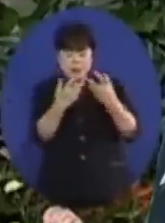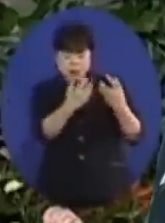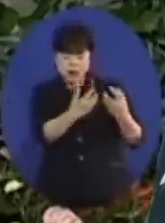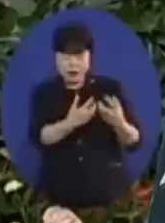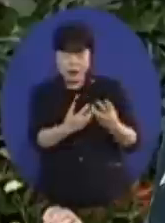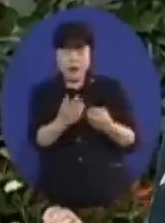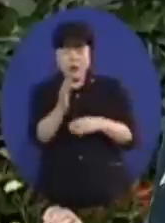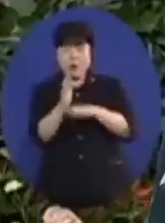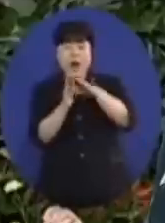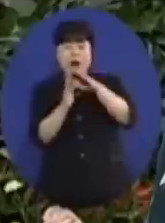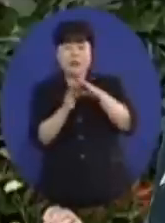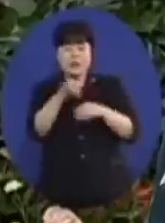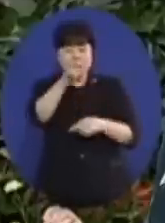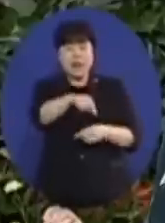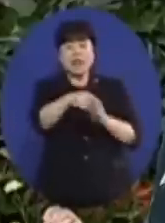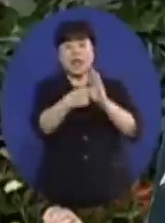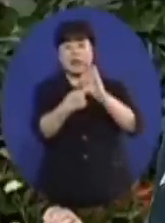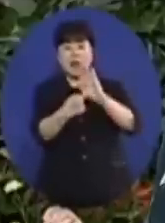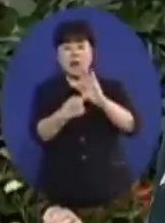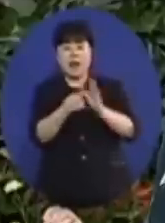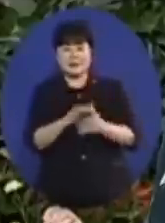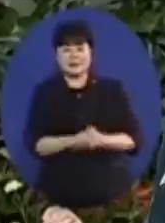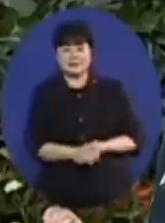것이 밖으로 나온 것입니다